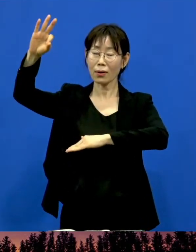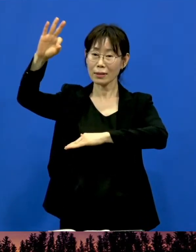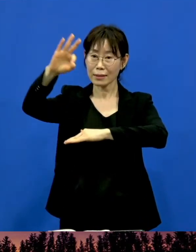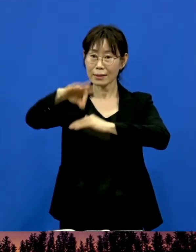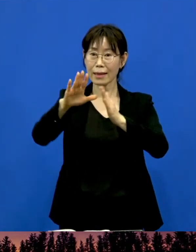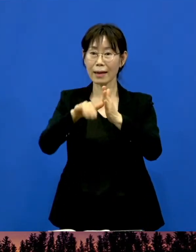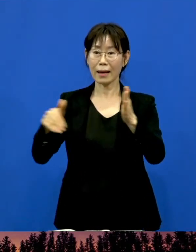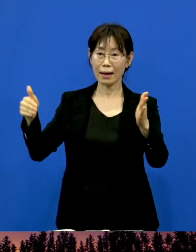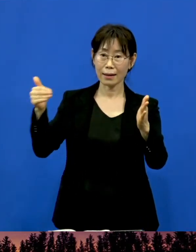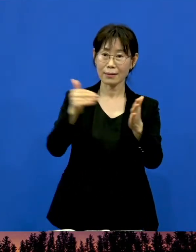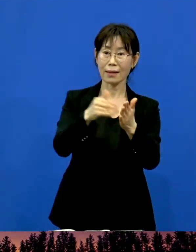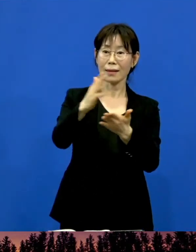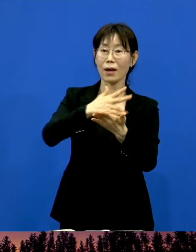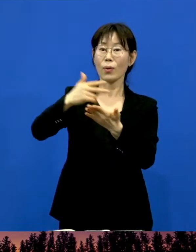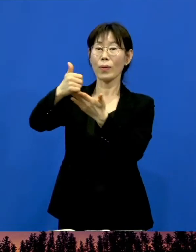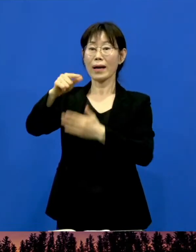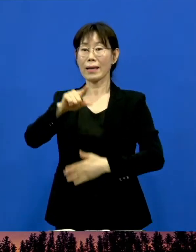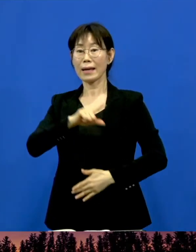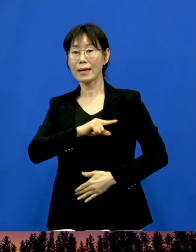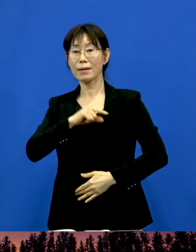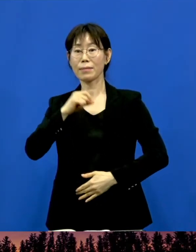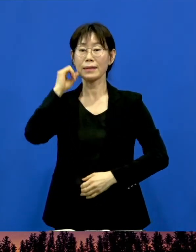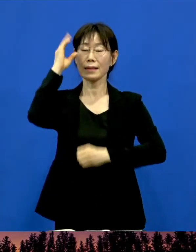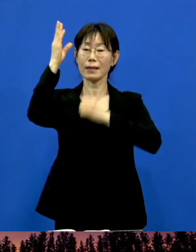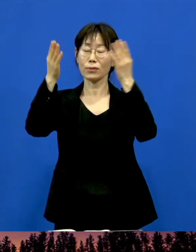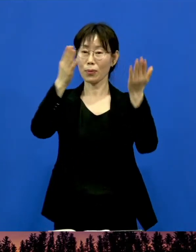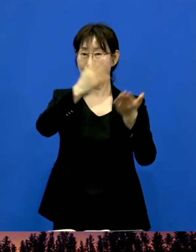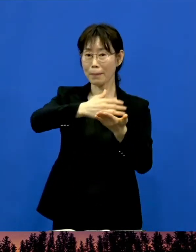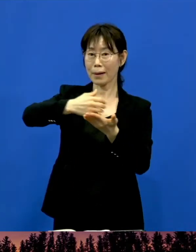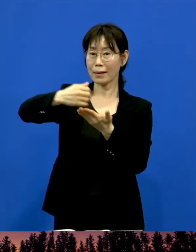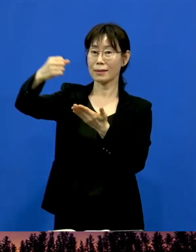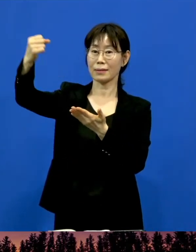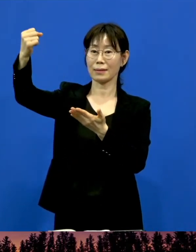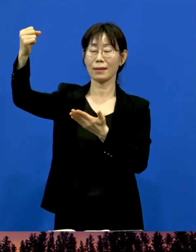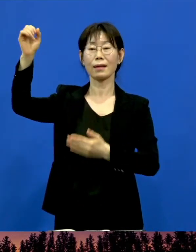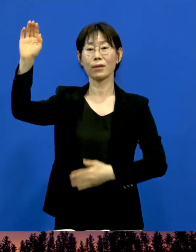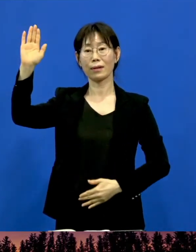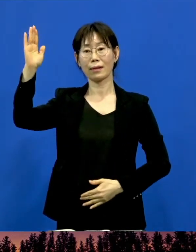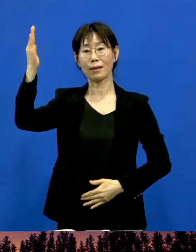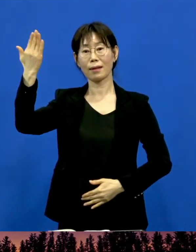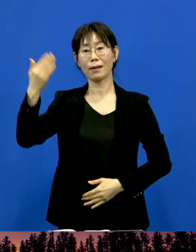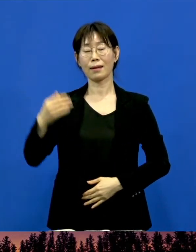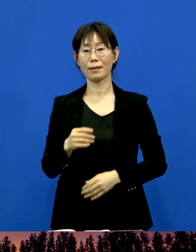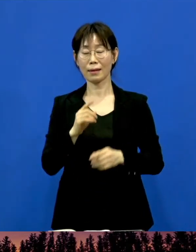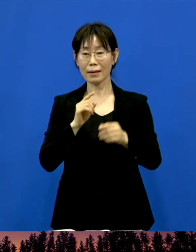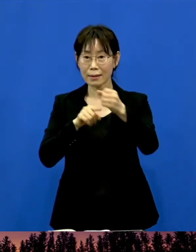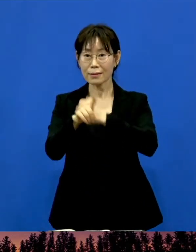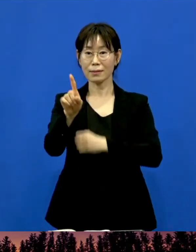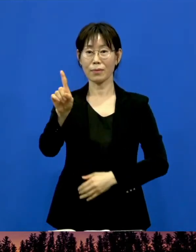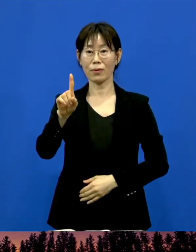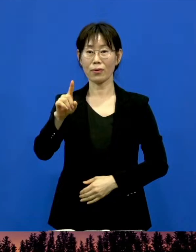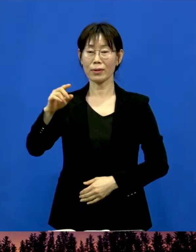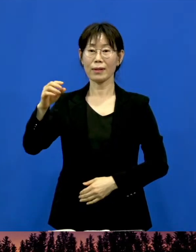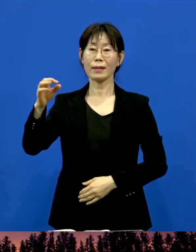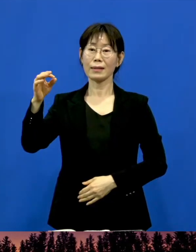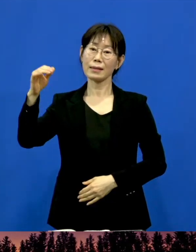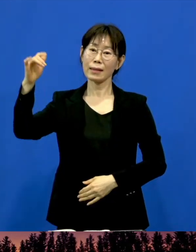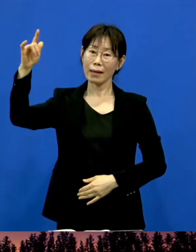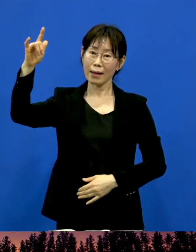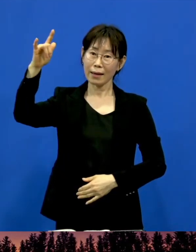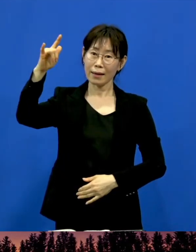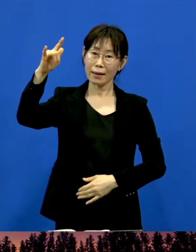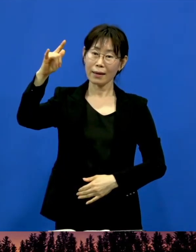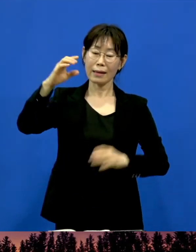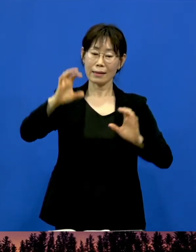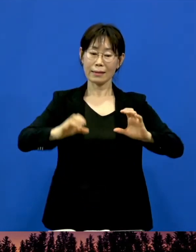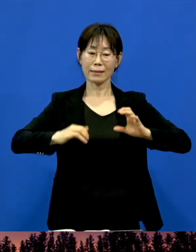여호와의 이름이 찬송을 받으시리로다. 이 말은 뭘까요, 여러분? 해 아래의 삶에서 빠져나오라는